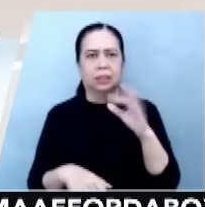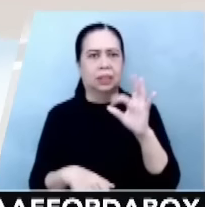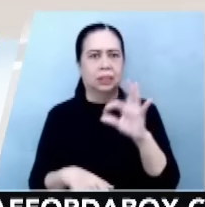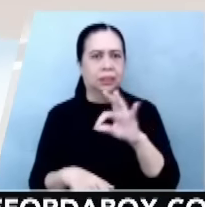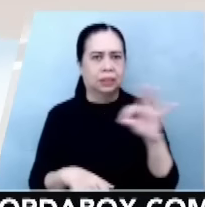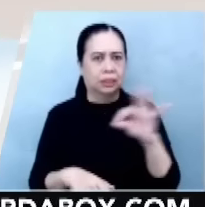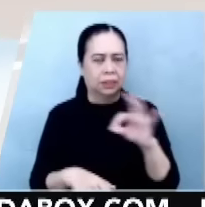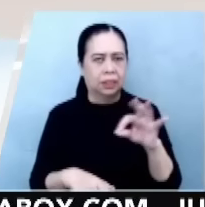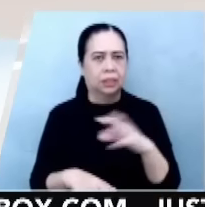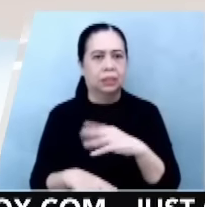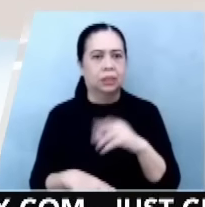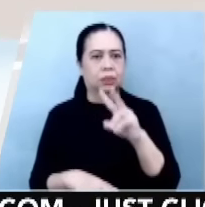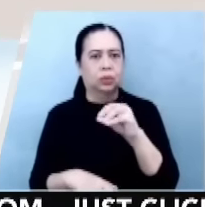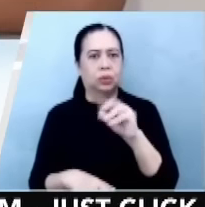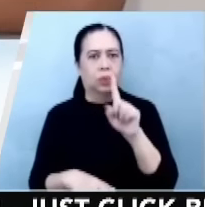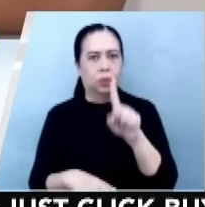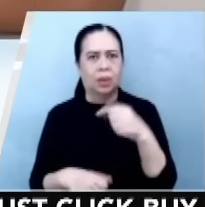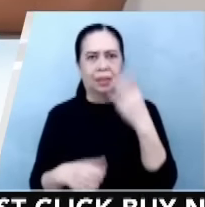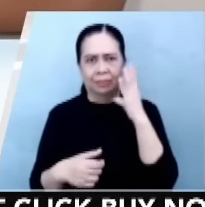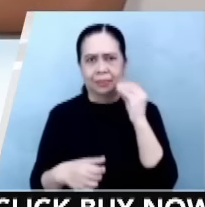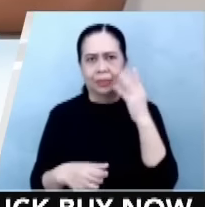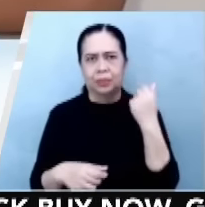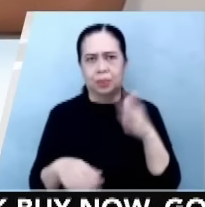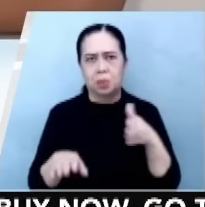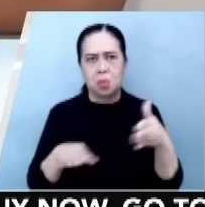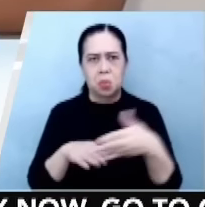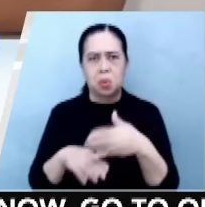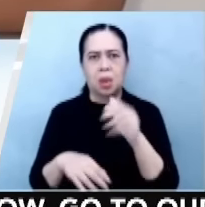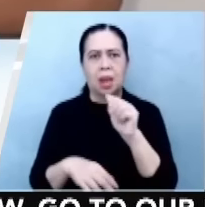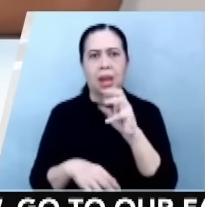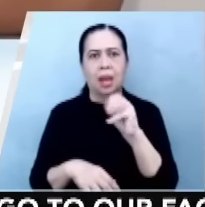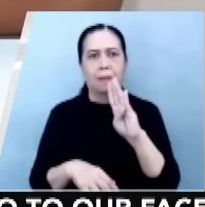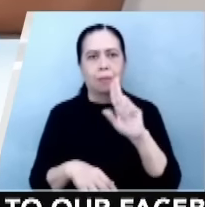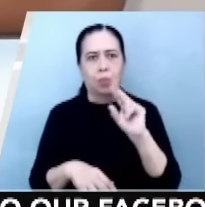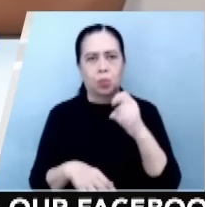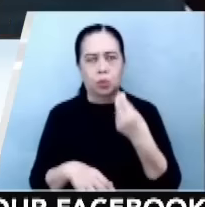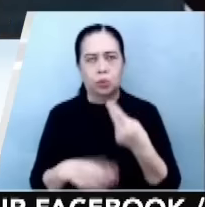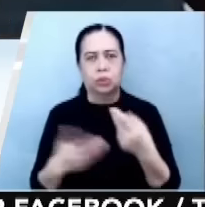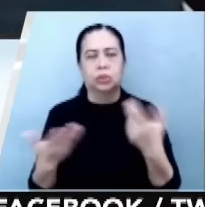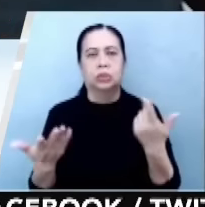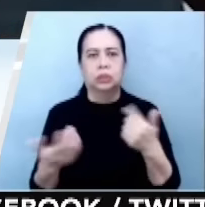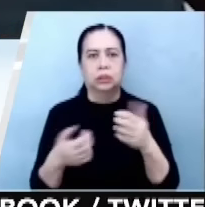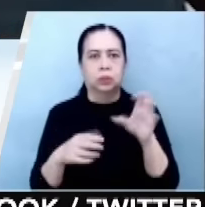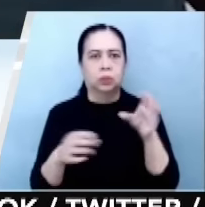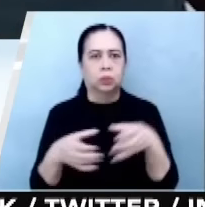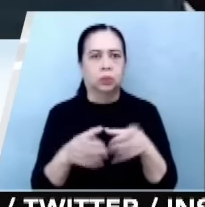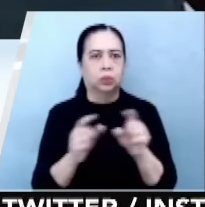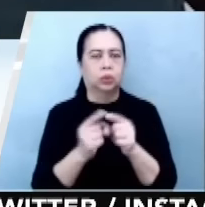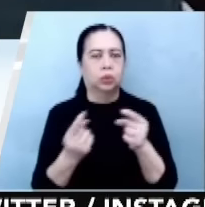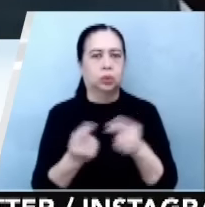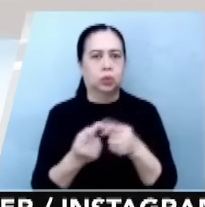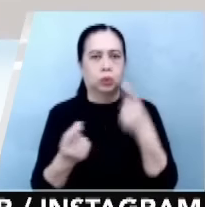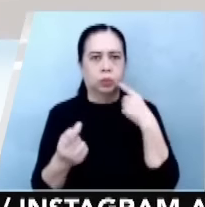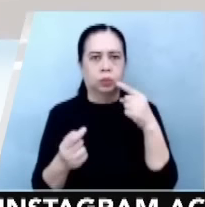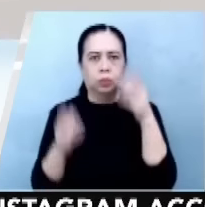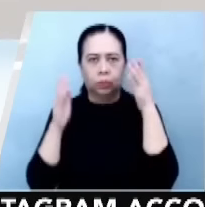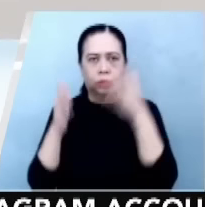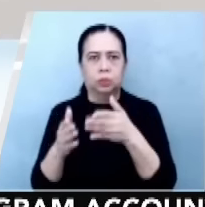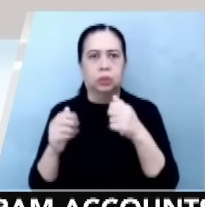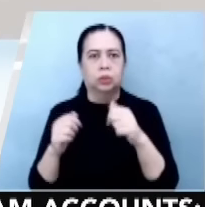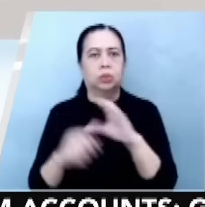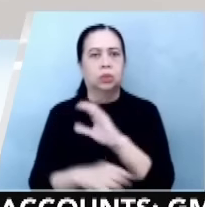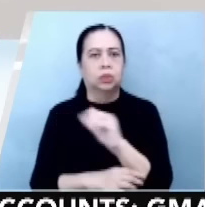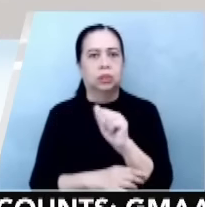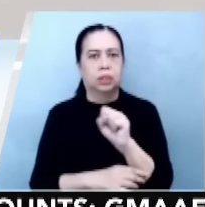at 2001 si Kapitan Lumbang. Bumuo na ng Special Investigation Task Group para tutukan ang kaso. Based on